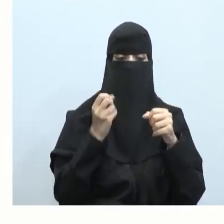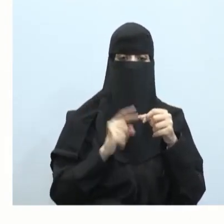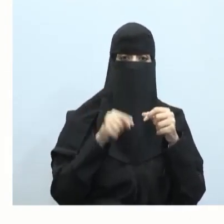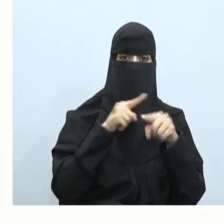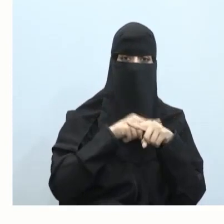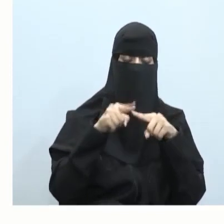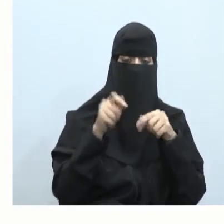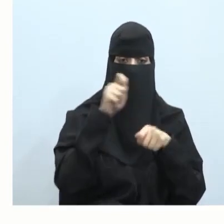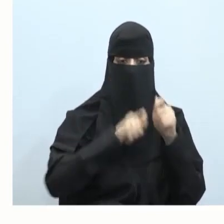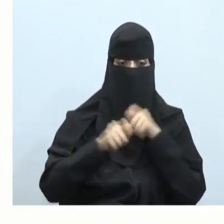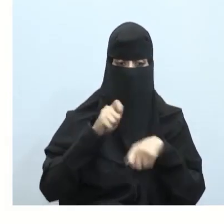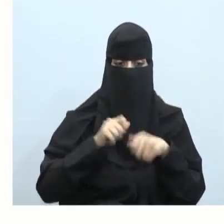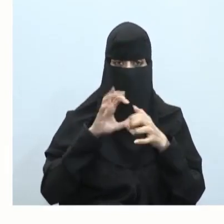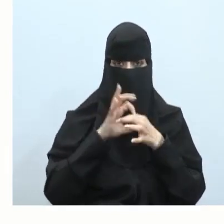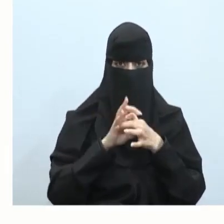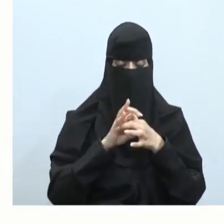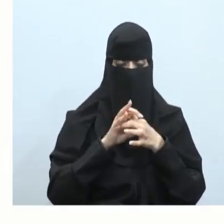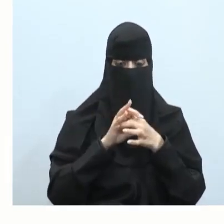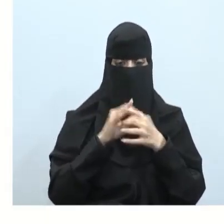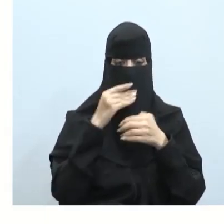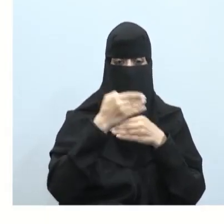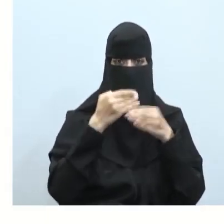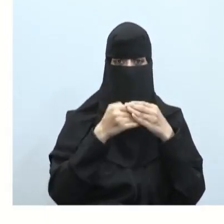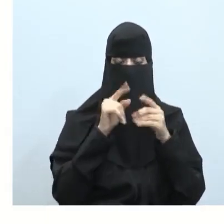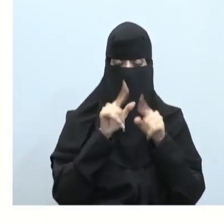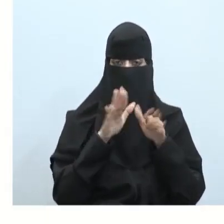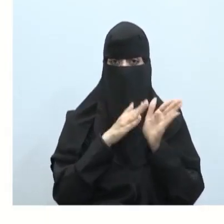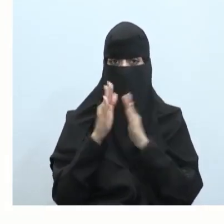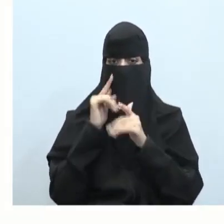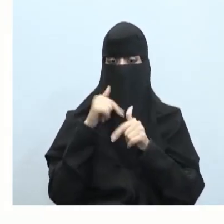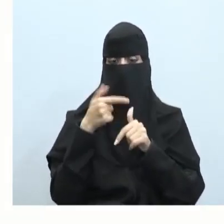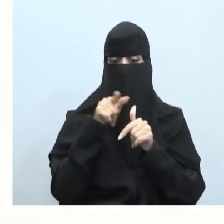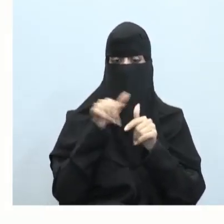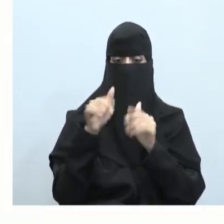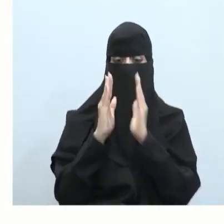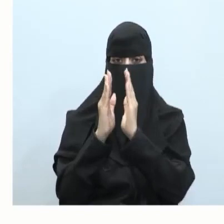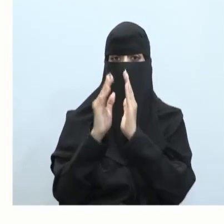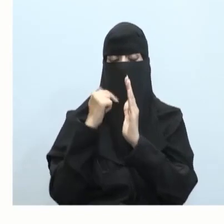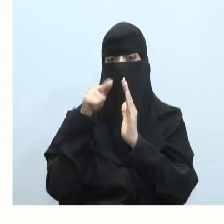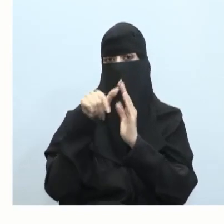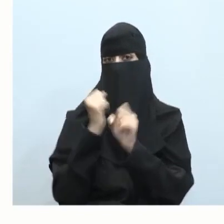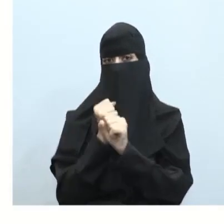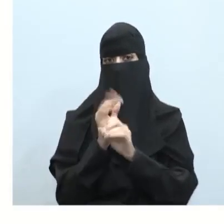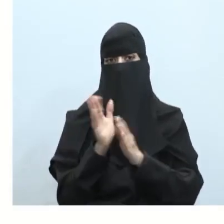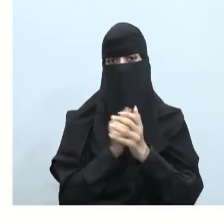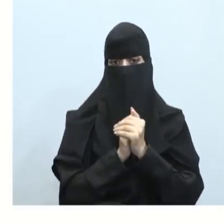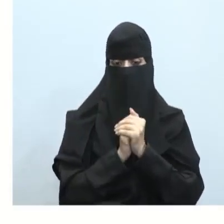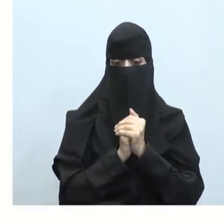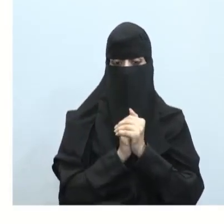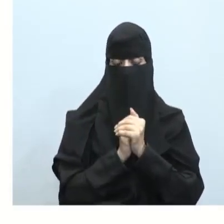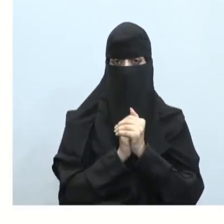او اللودر حتى انه ينشئ لي ملف قابل للتنفيذ